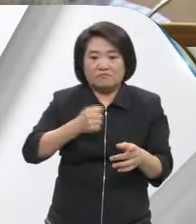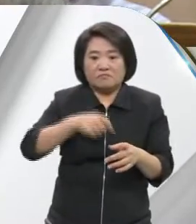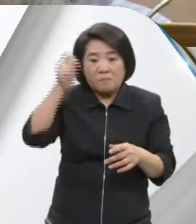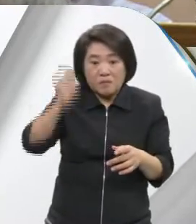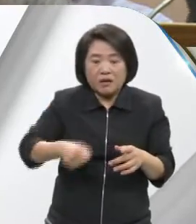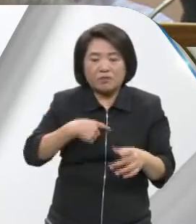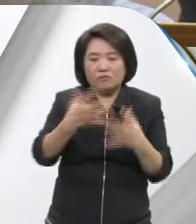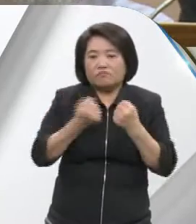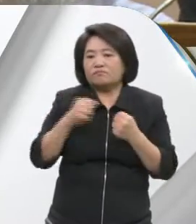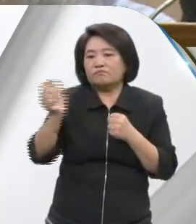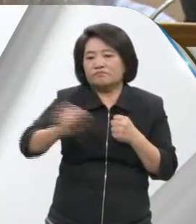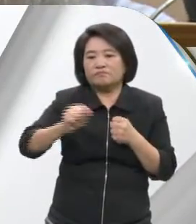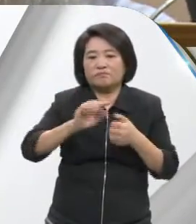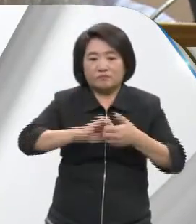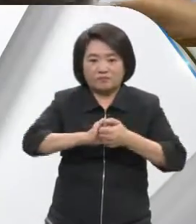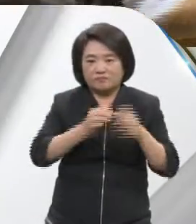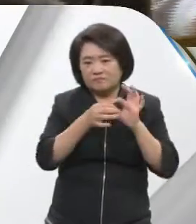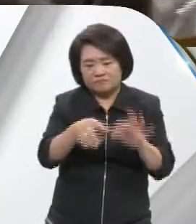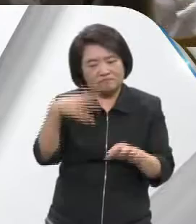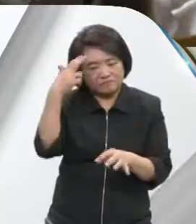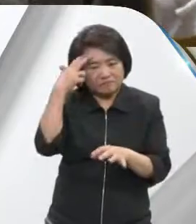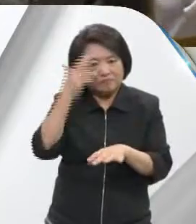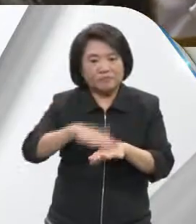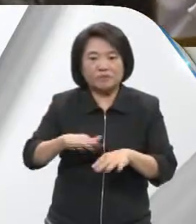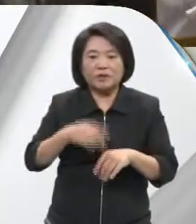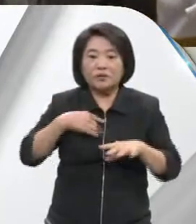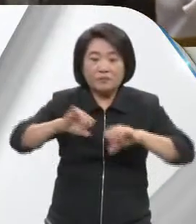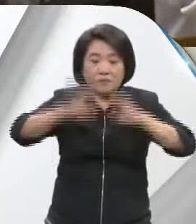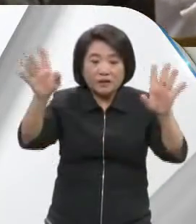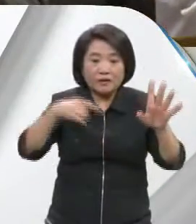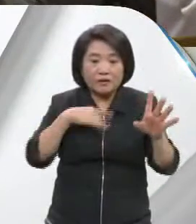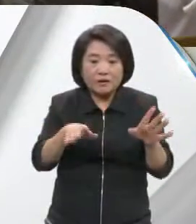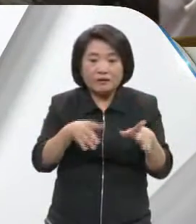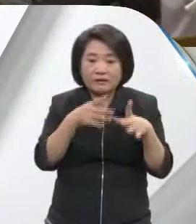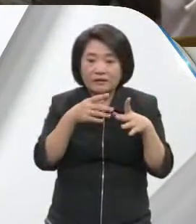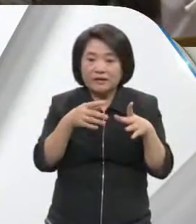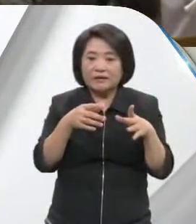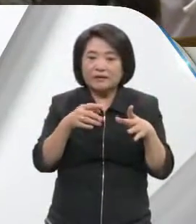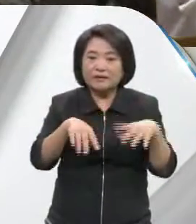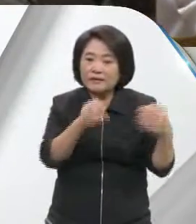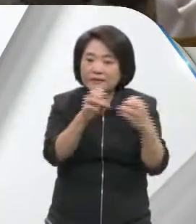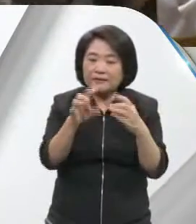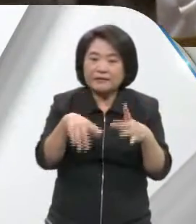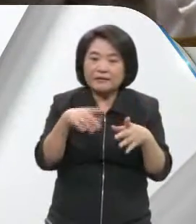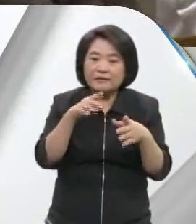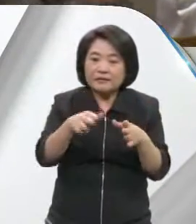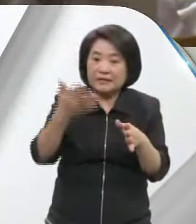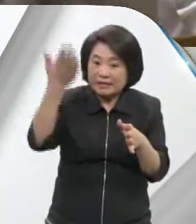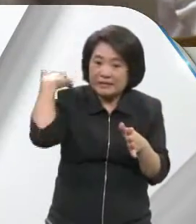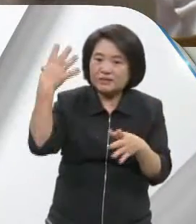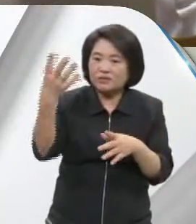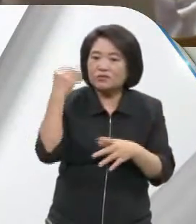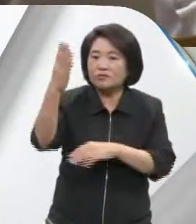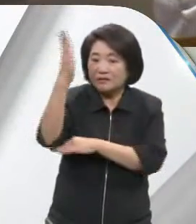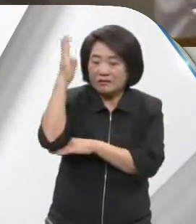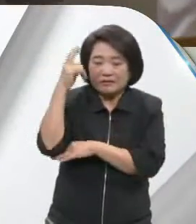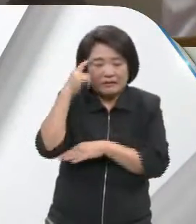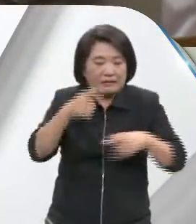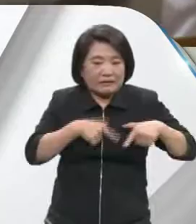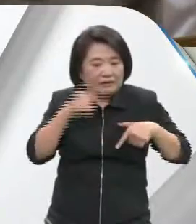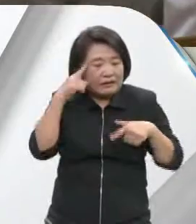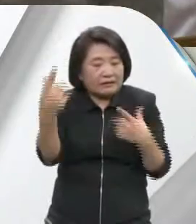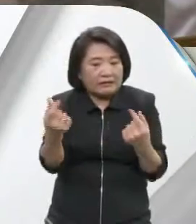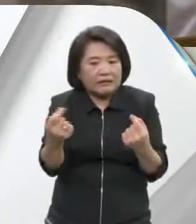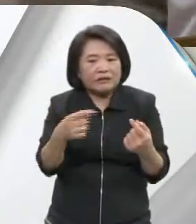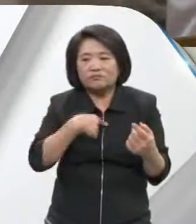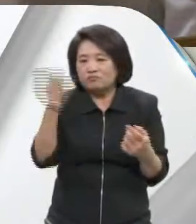果，每位继续坚持落去。 我在这边要谈的是，我们不能继续抱持跟过去旧政府他一样